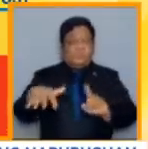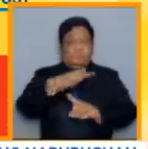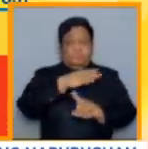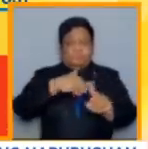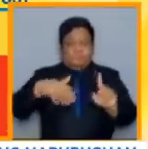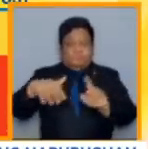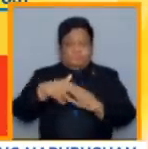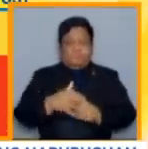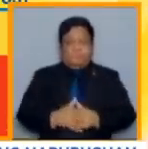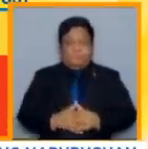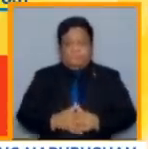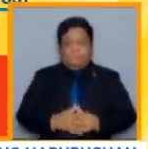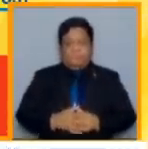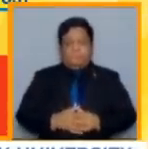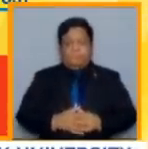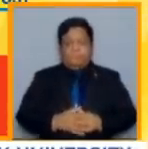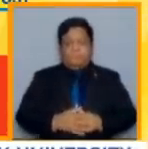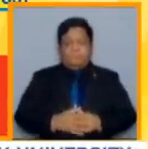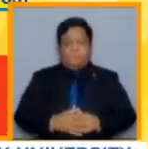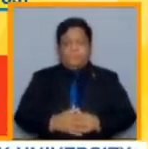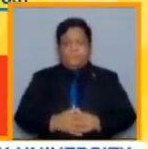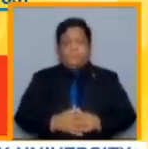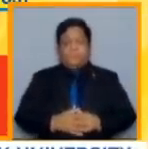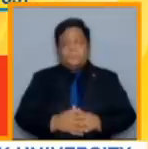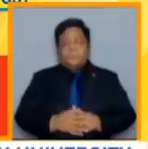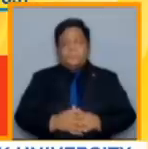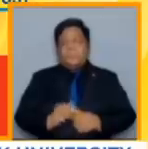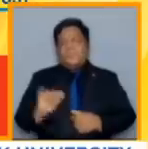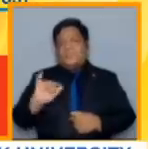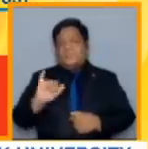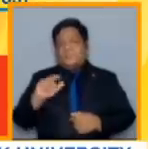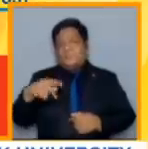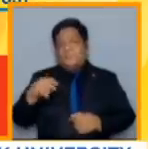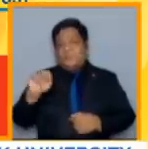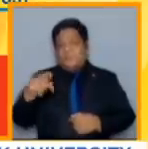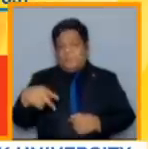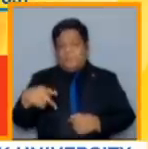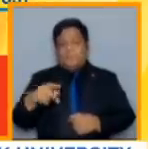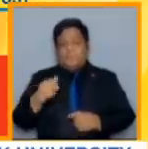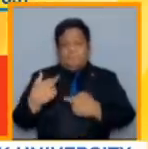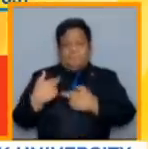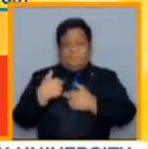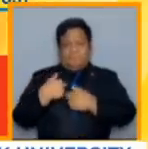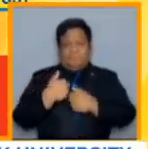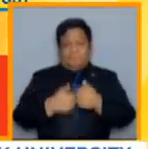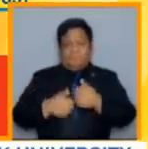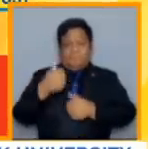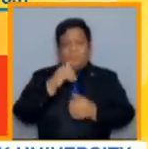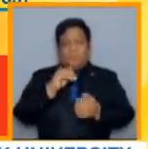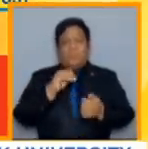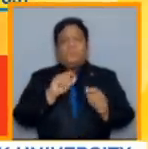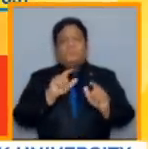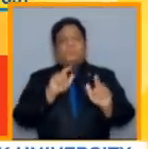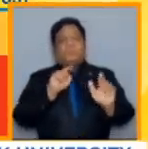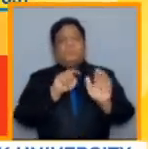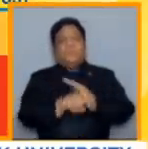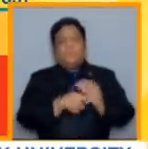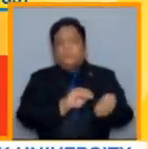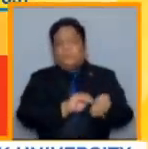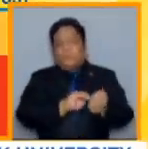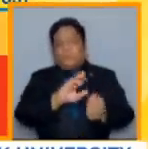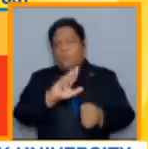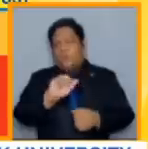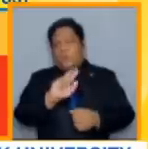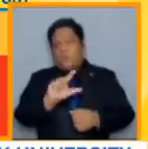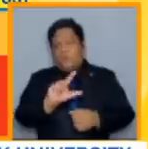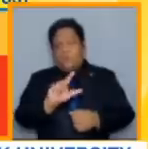Hawak na rin ng PNP PRO 10 ang umunoy mastermind sa pagpatay naman kay Dr. Raul Andutan noong December 2021 na medical director sa isang